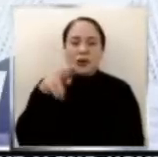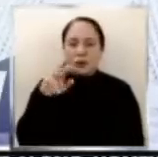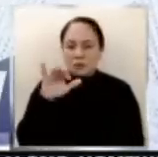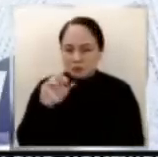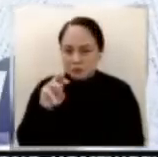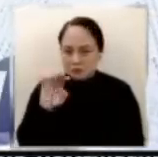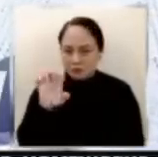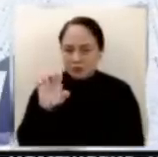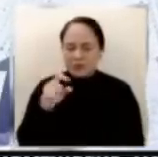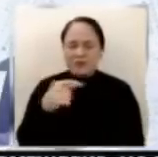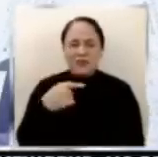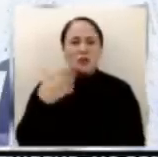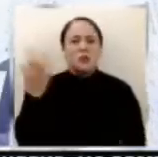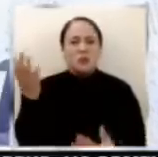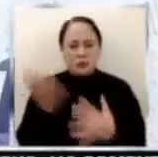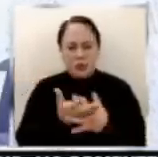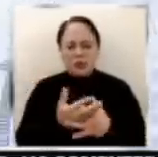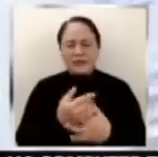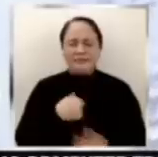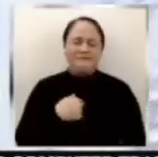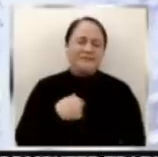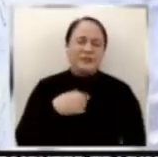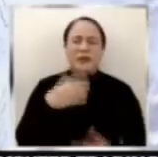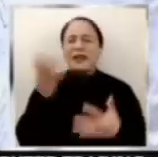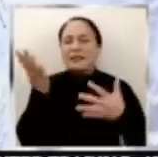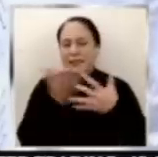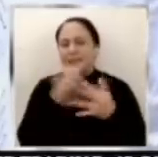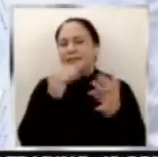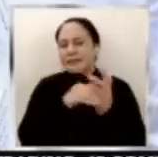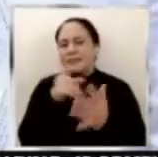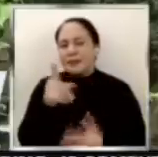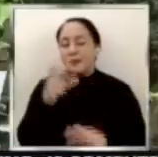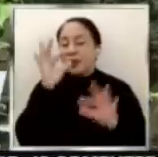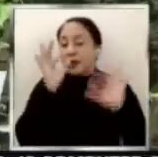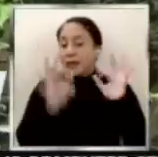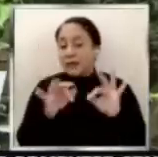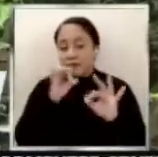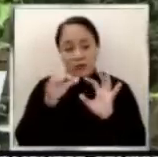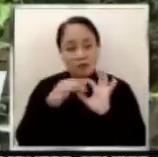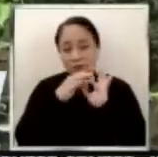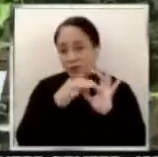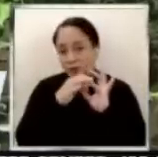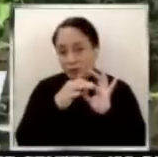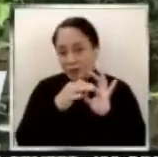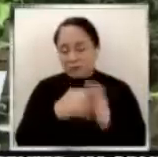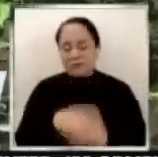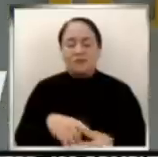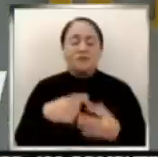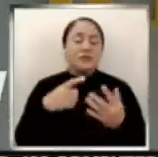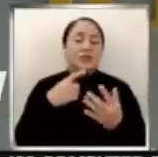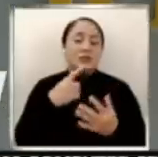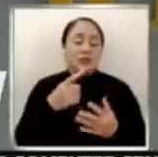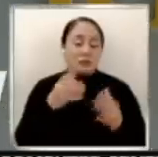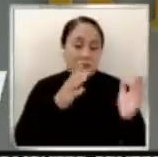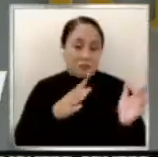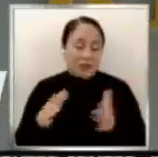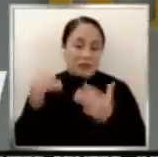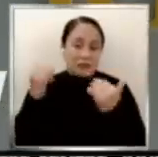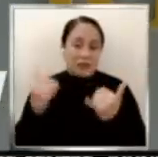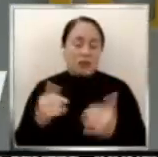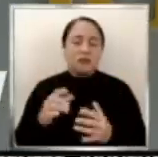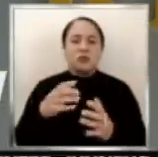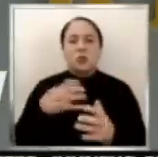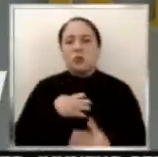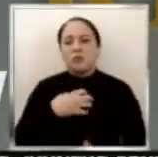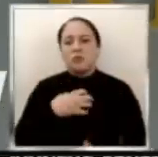To file several malicious cases against them kung hindi makipag-cooperate. Dahil dyan, planong magreklamo sa Commission on Human Rights